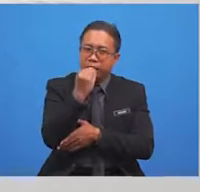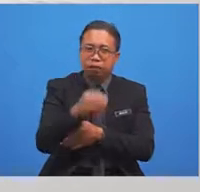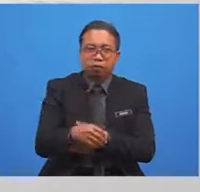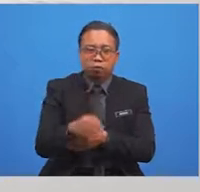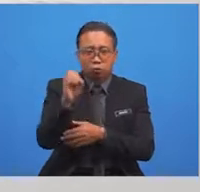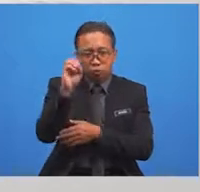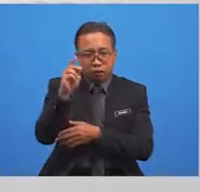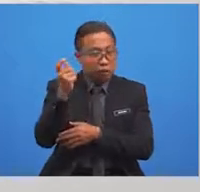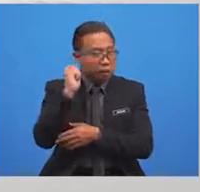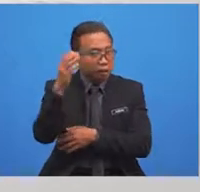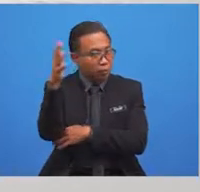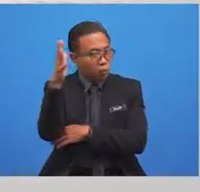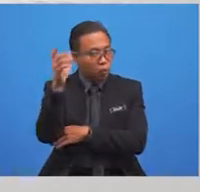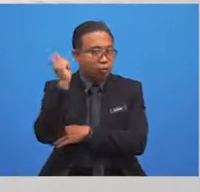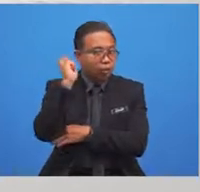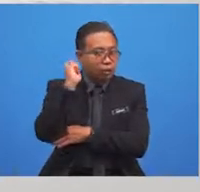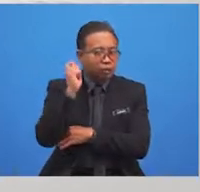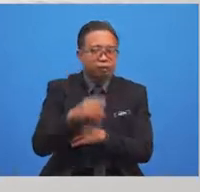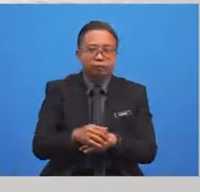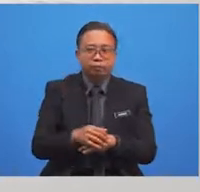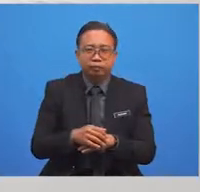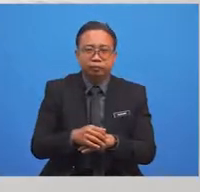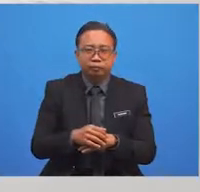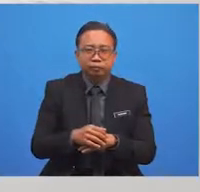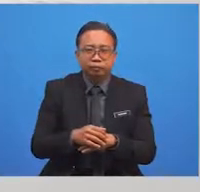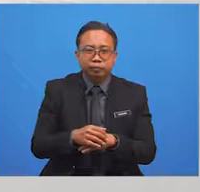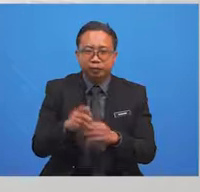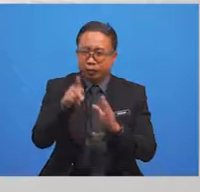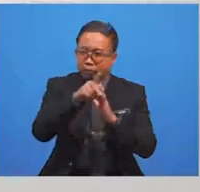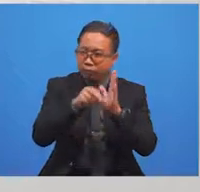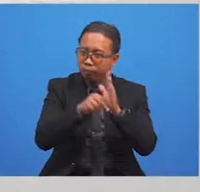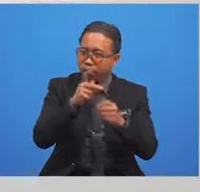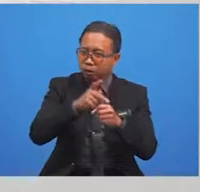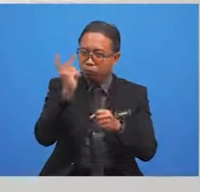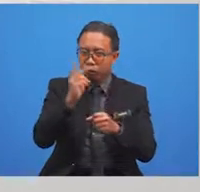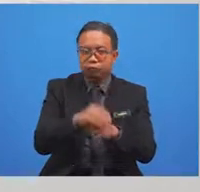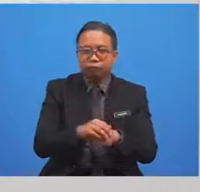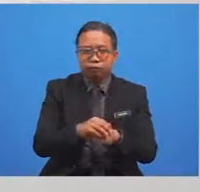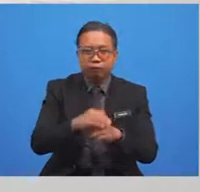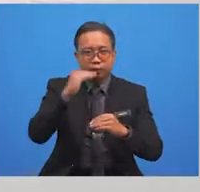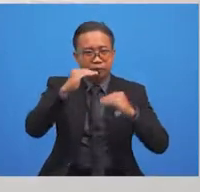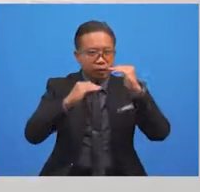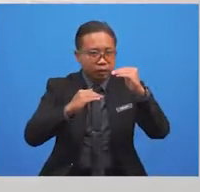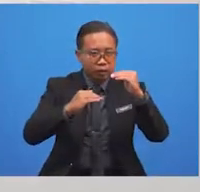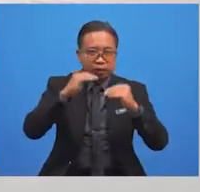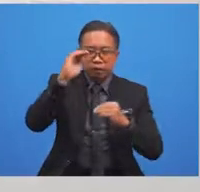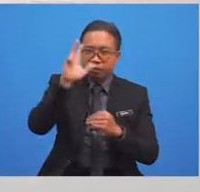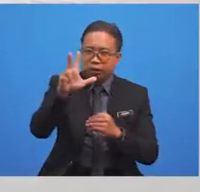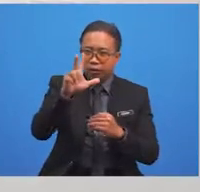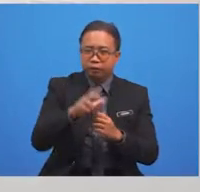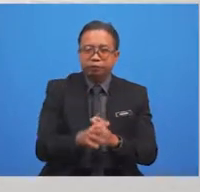lain atau tumbuh-tumbuhan, iaitu pengeluar. Aras trofik